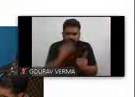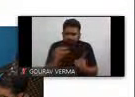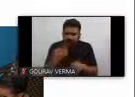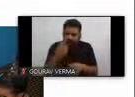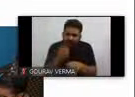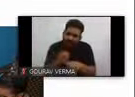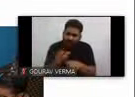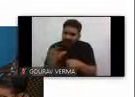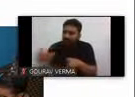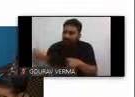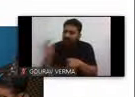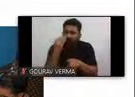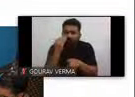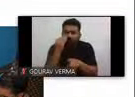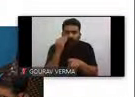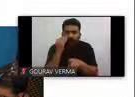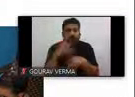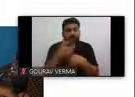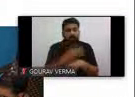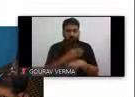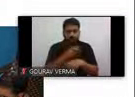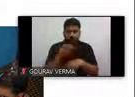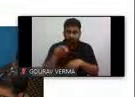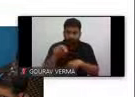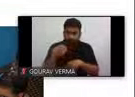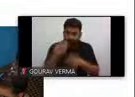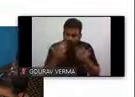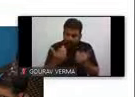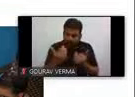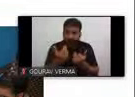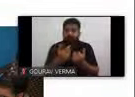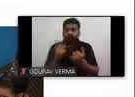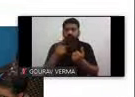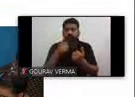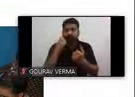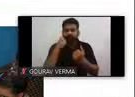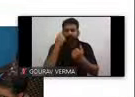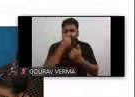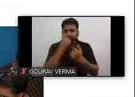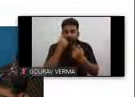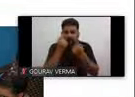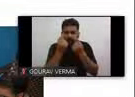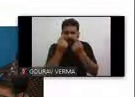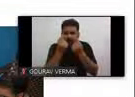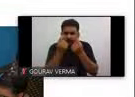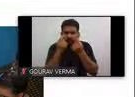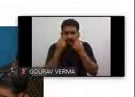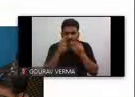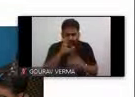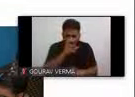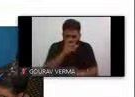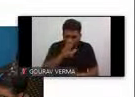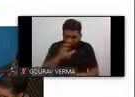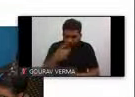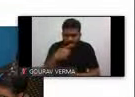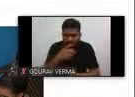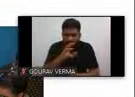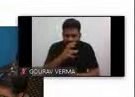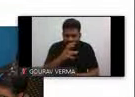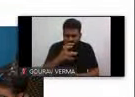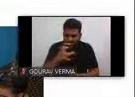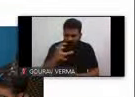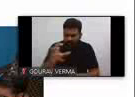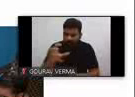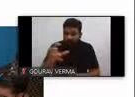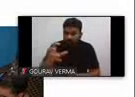इज एबल टू, इफ द चाइल्ड इज एबल टू वॉक एंड हैज गॉट सम रेसिडुअल विजन, इफ द बॉल इज गोइंग आफ्टर पर्टिकुलर पॉइंट ऑफ टाइम द